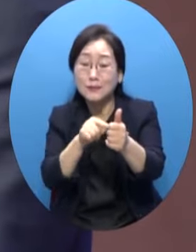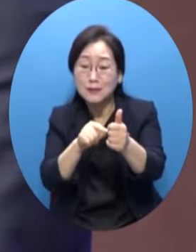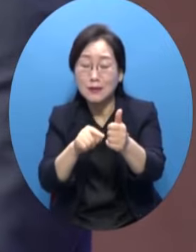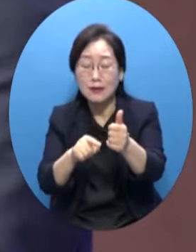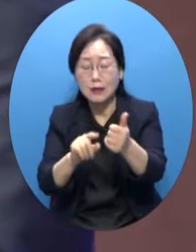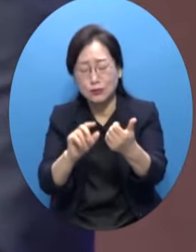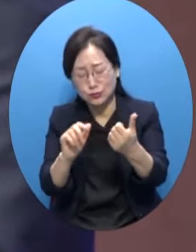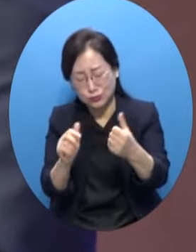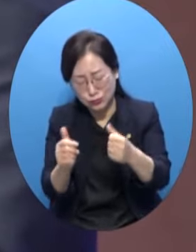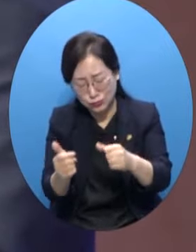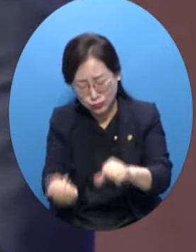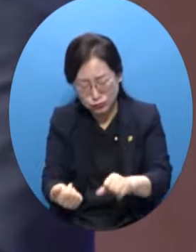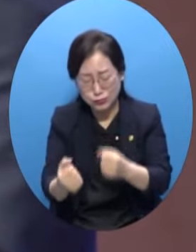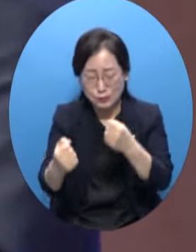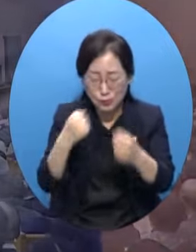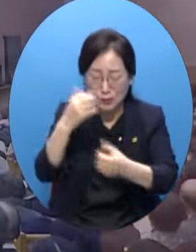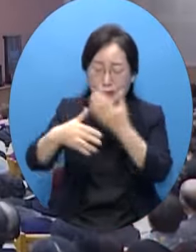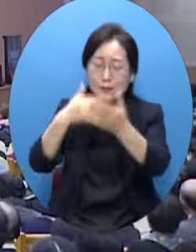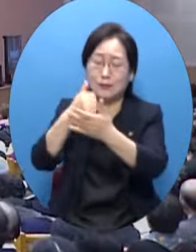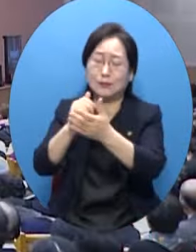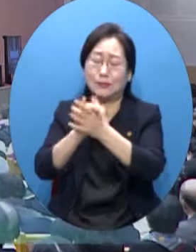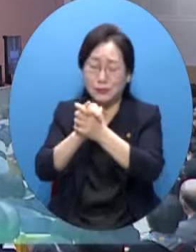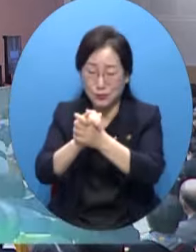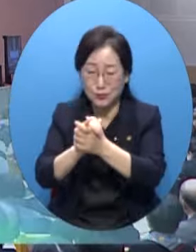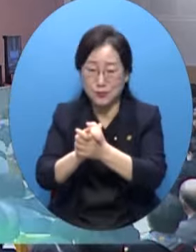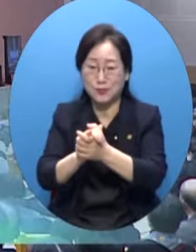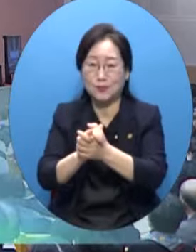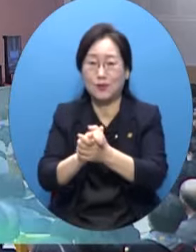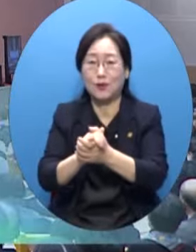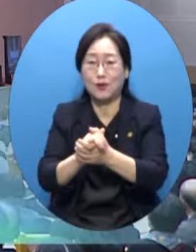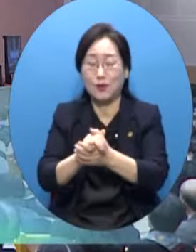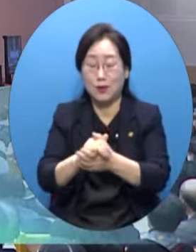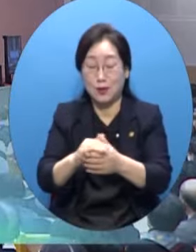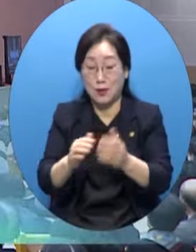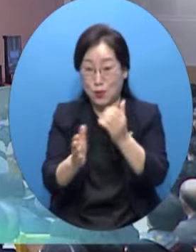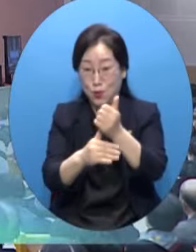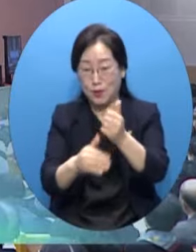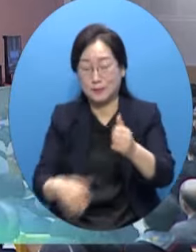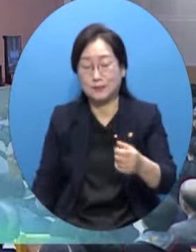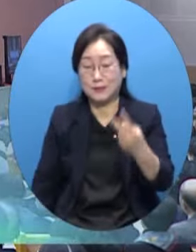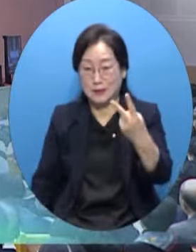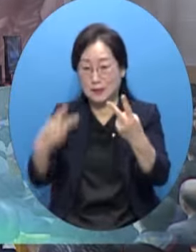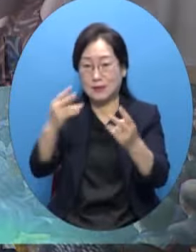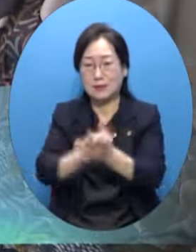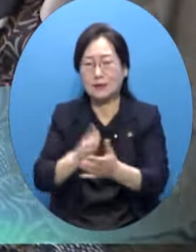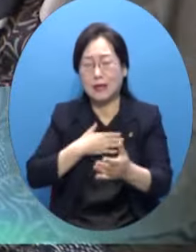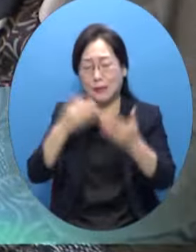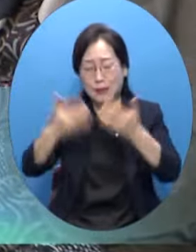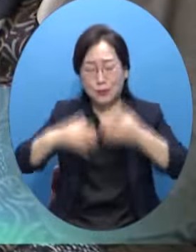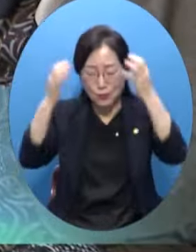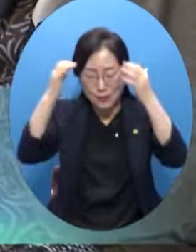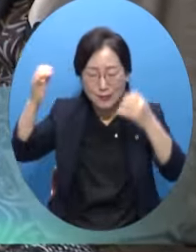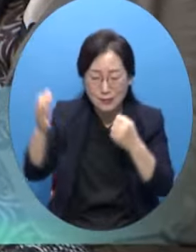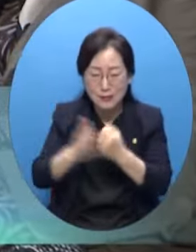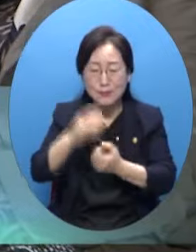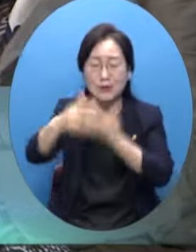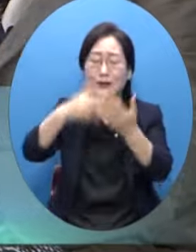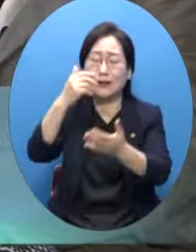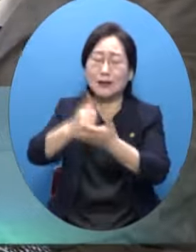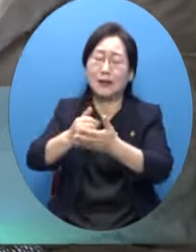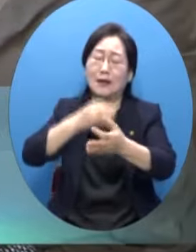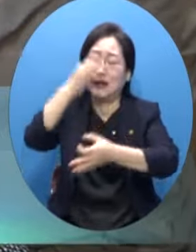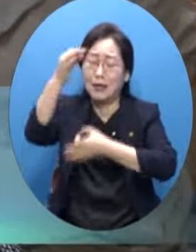절대 절망의 상황에서 주님께 부르짖어 기도합니다. 요나서 2절, 2장 2절입니다. 이르되 내가 받는 권한으로 말미암아 야훼께